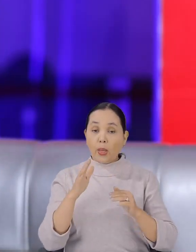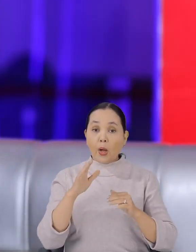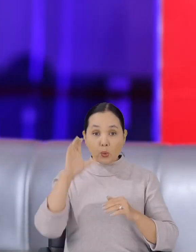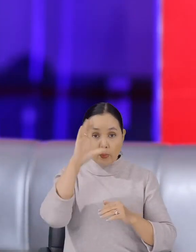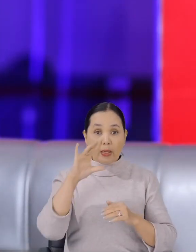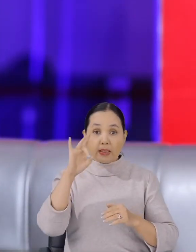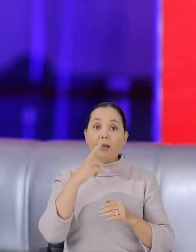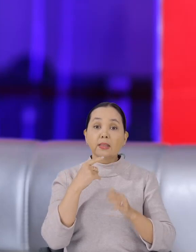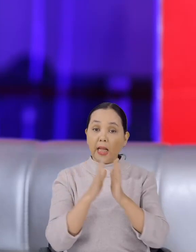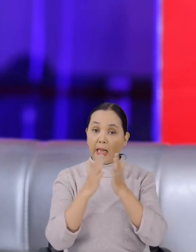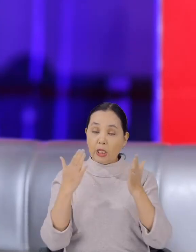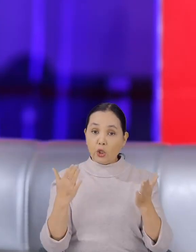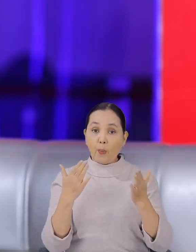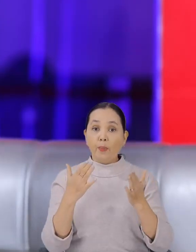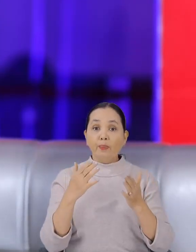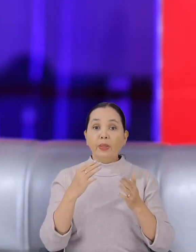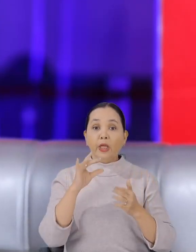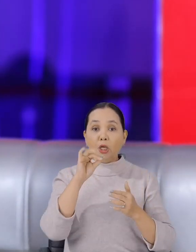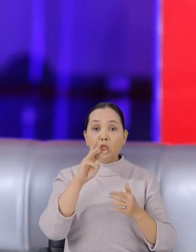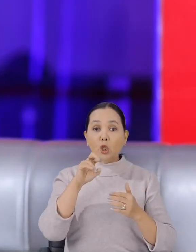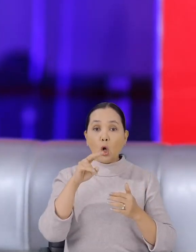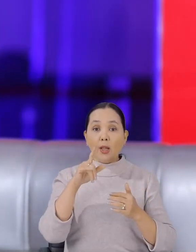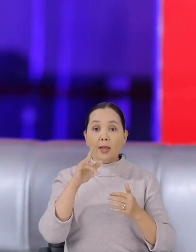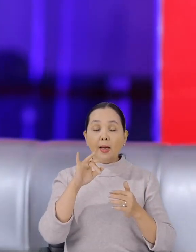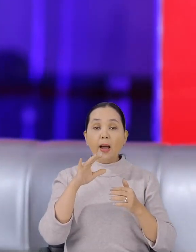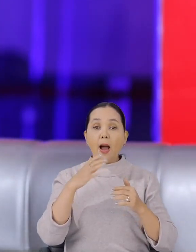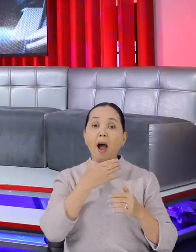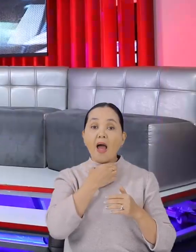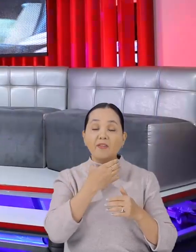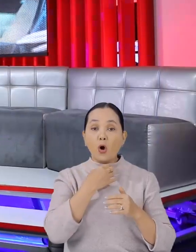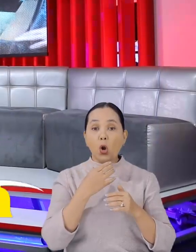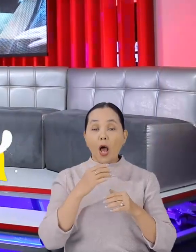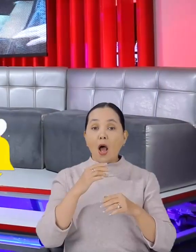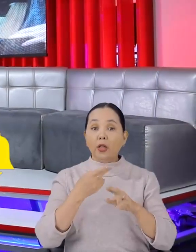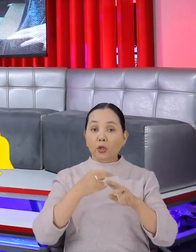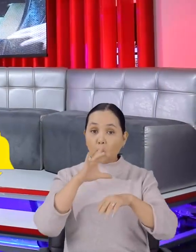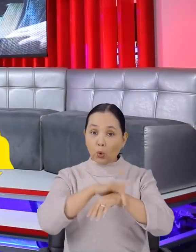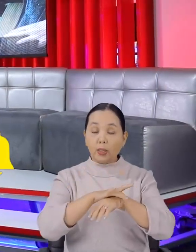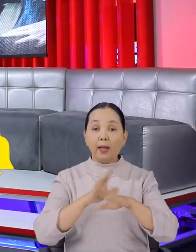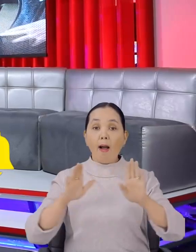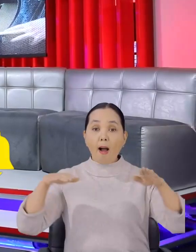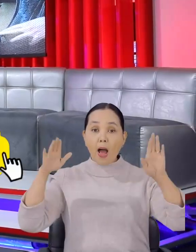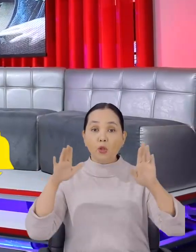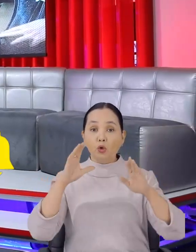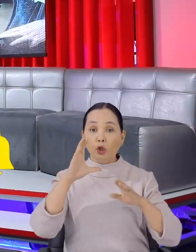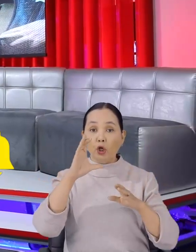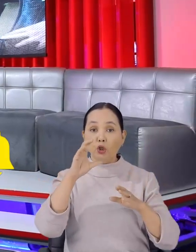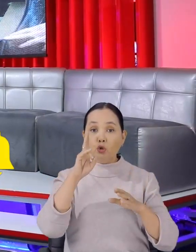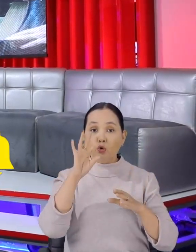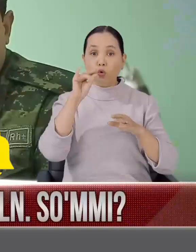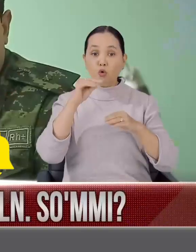O'zbekiston Respublikasi Qizil kitobiga itolg'i nomi bilan kiritilgan hayvonlar to'xtatib qolingan, ularning qanotlari ko'chilab tashlangani